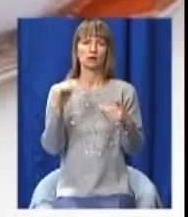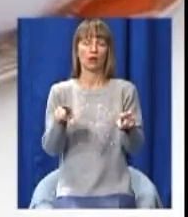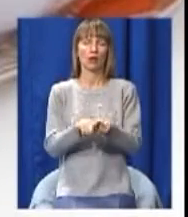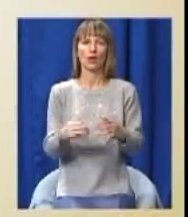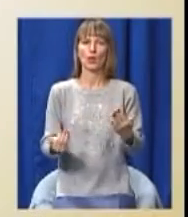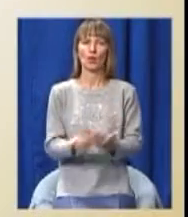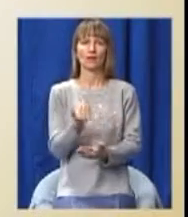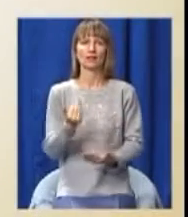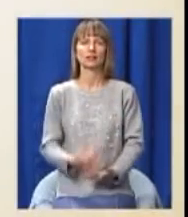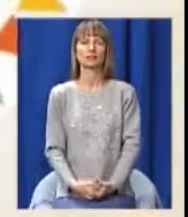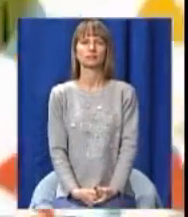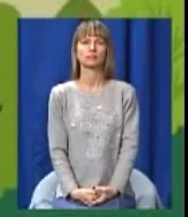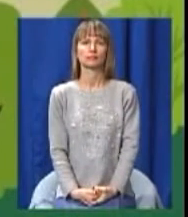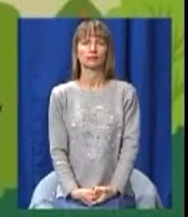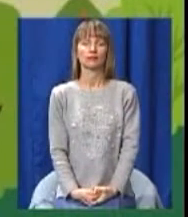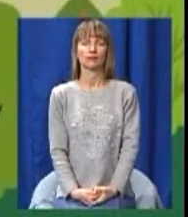новий.